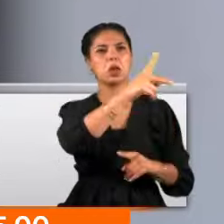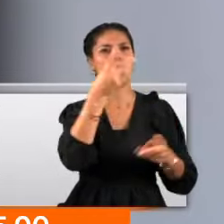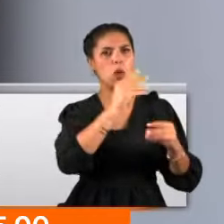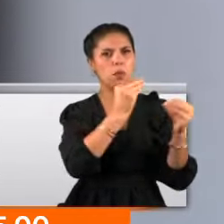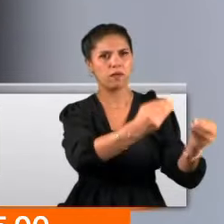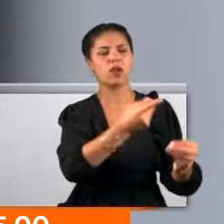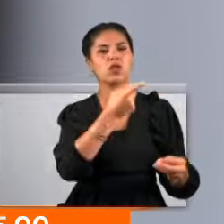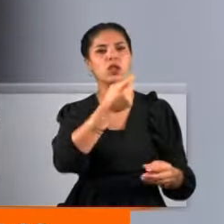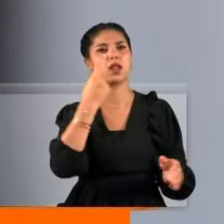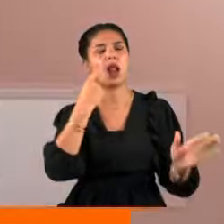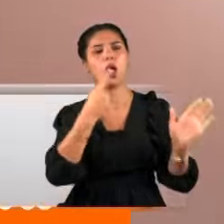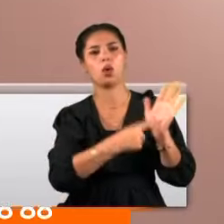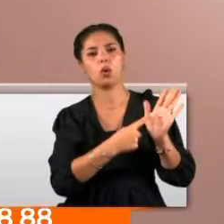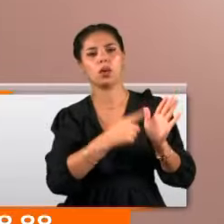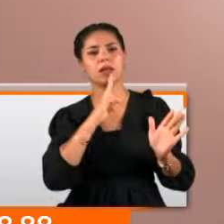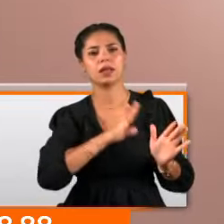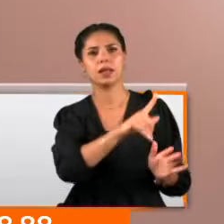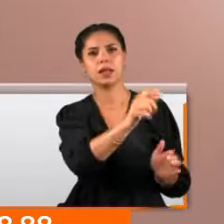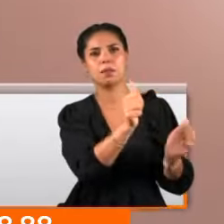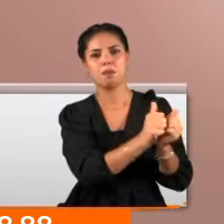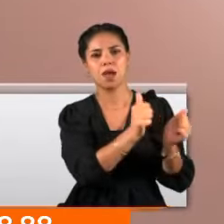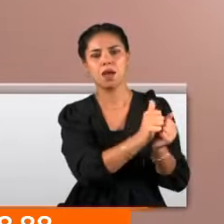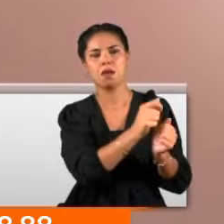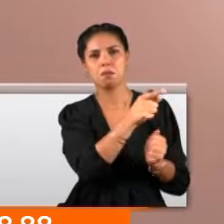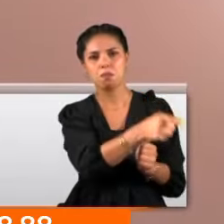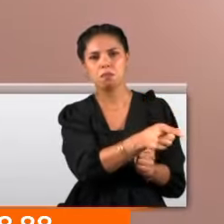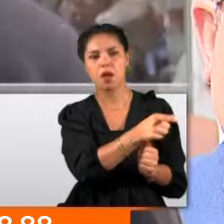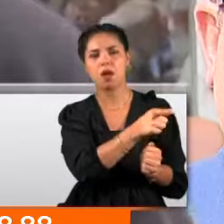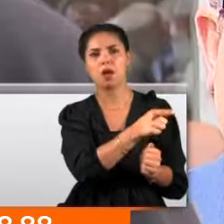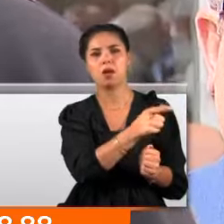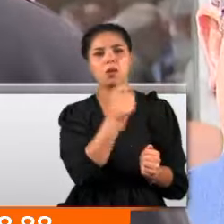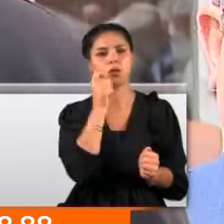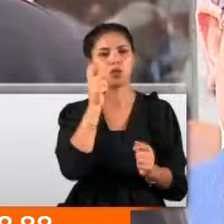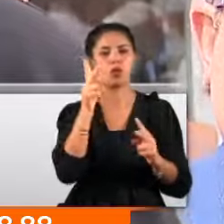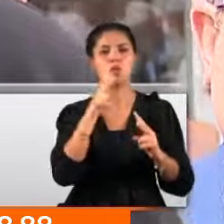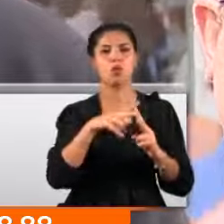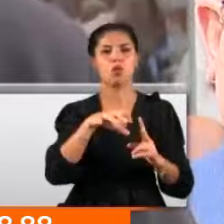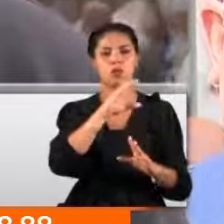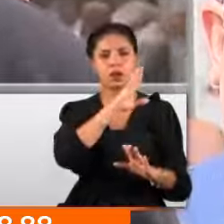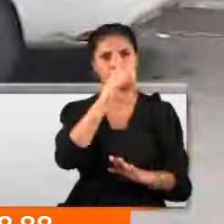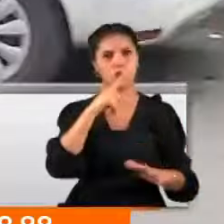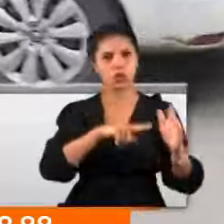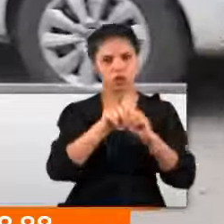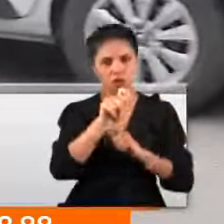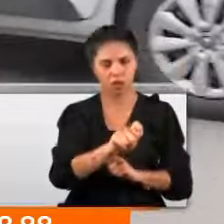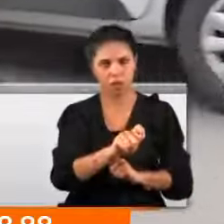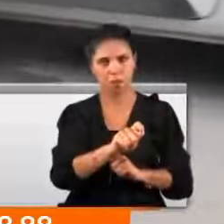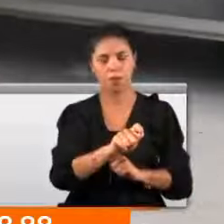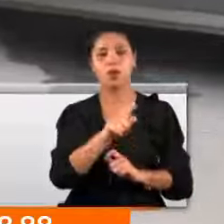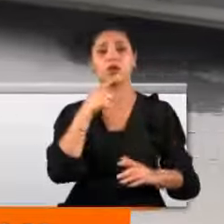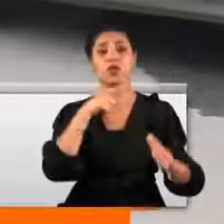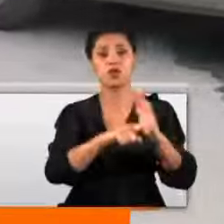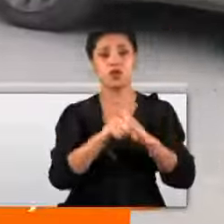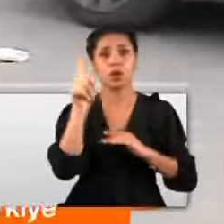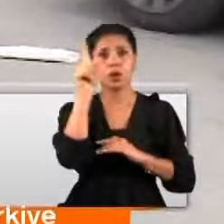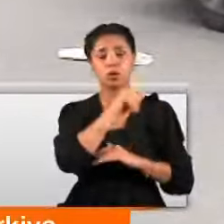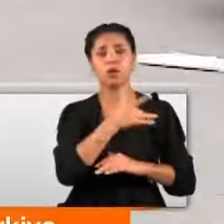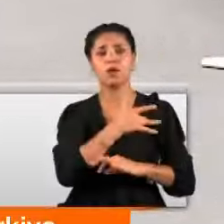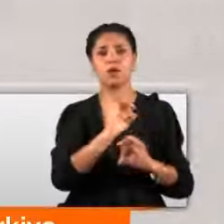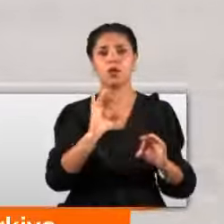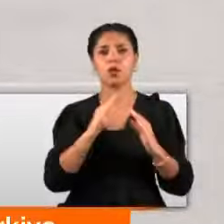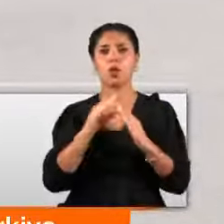silah göstermiş. O da işte kızıyla birlikte, rahmetli kızıyla birlikte gidiyor. Sultanbeyli karakoluna işte şikayette bulunuyor. Ancak bu şikayette cani